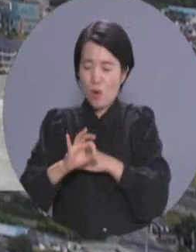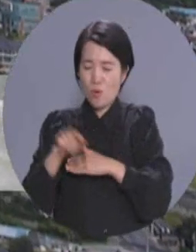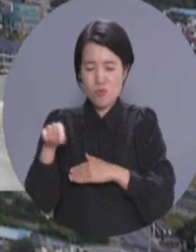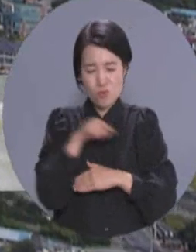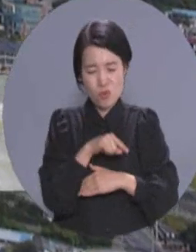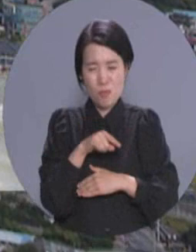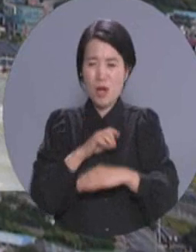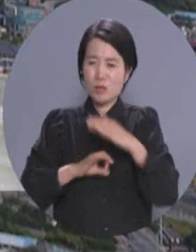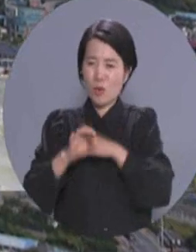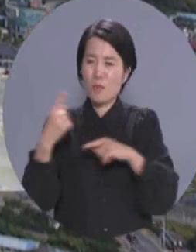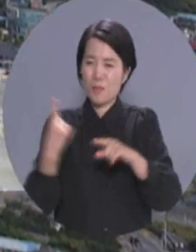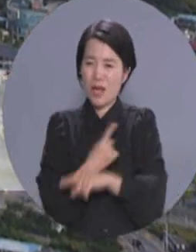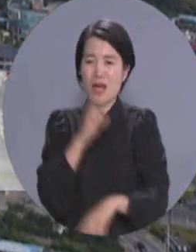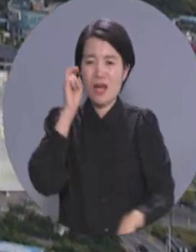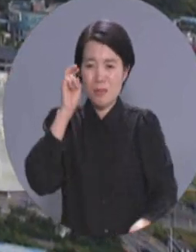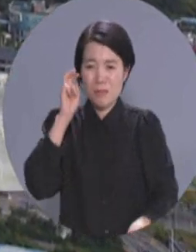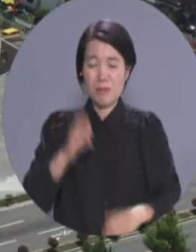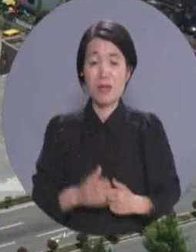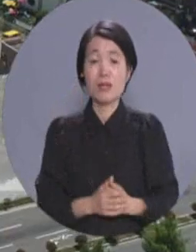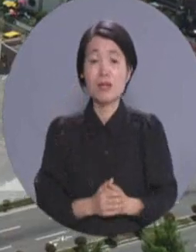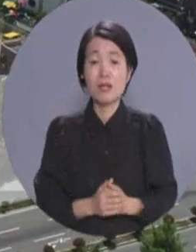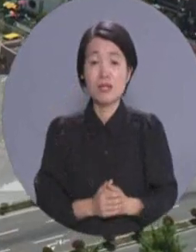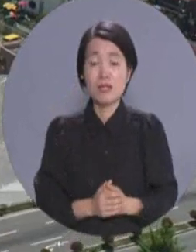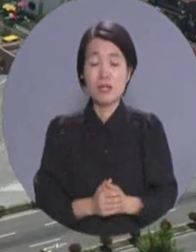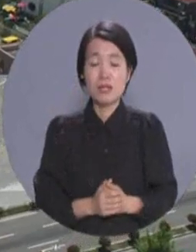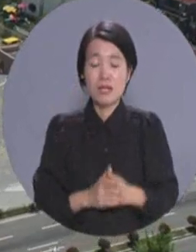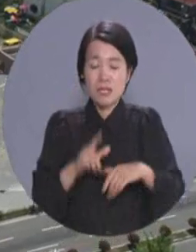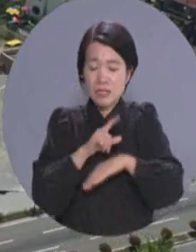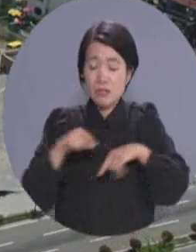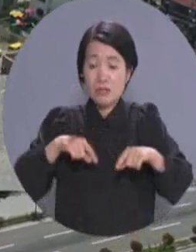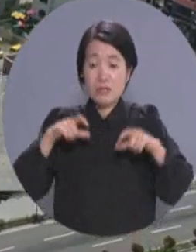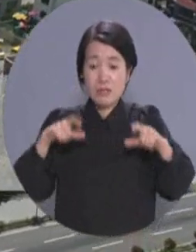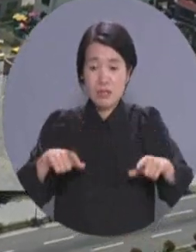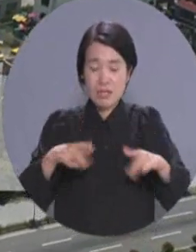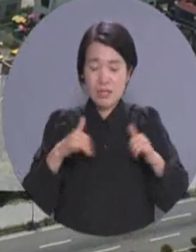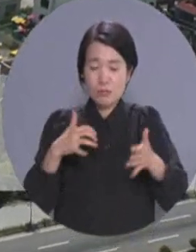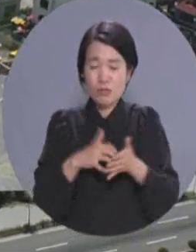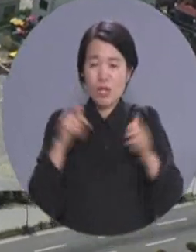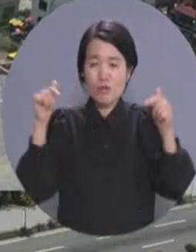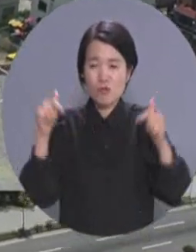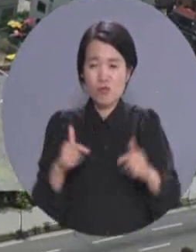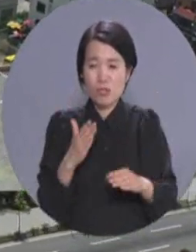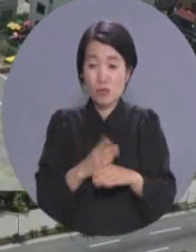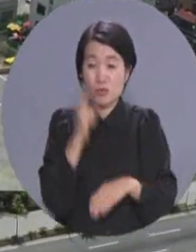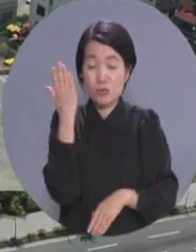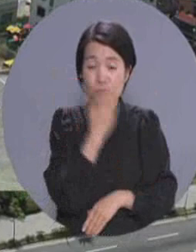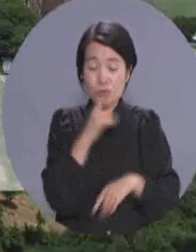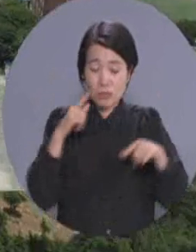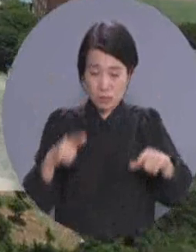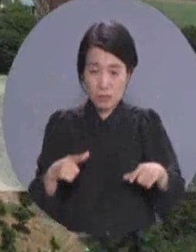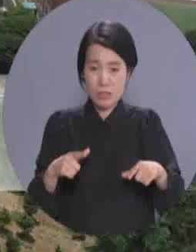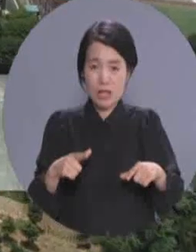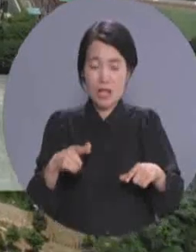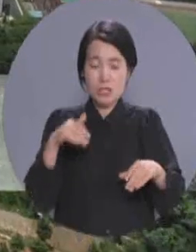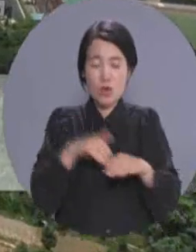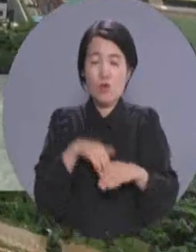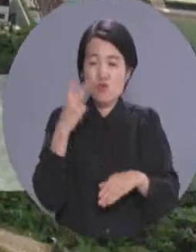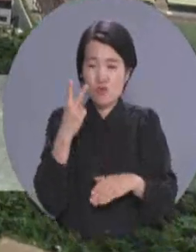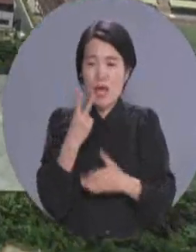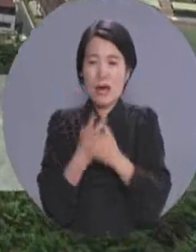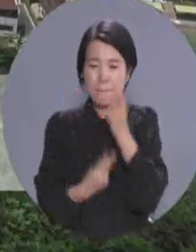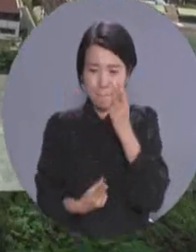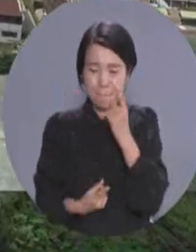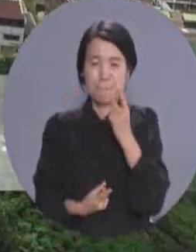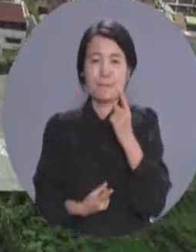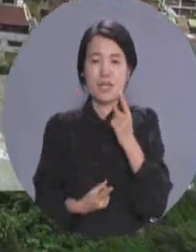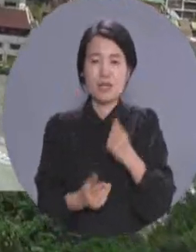동부권 선거구의 변화가 예상됩니다 지역 증가에서는 인구가 감소하고 있는 여수는 현재 두 개인 선거구가